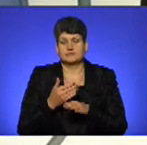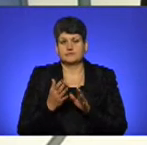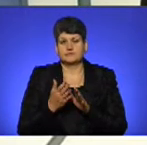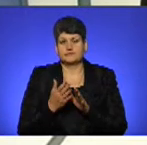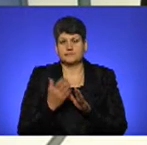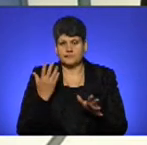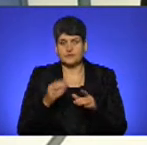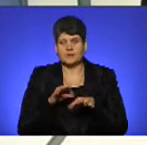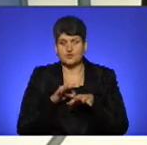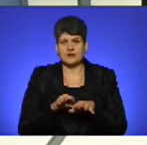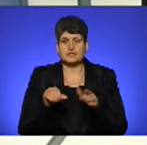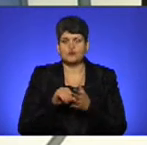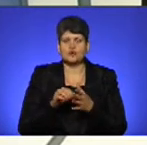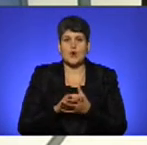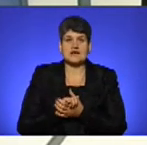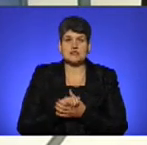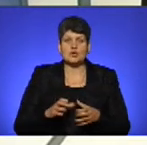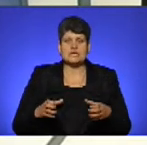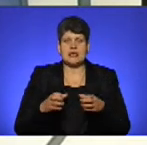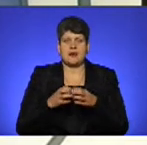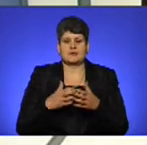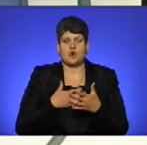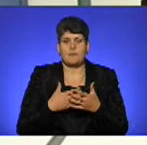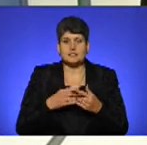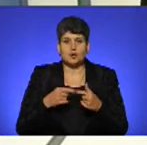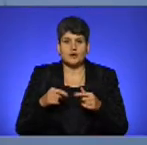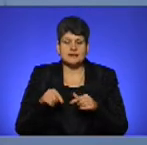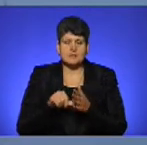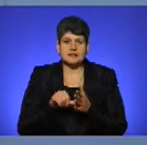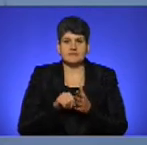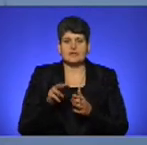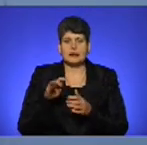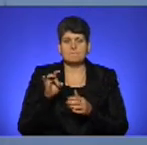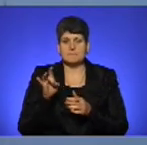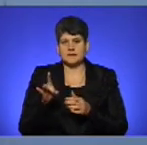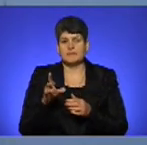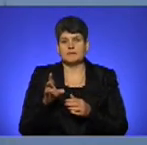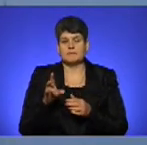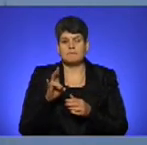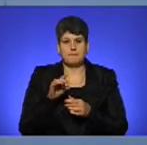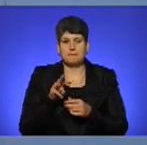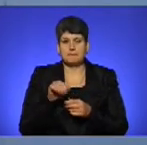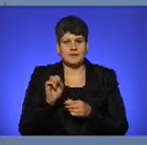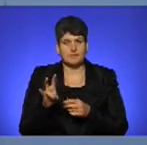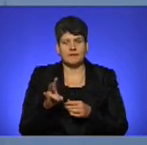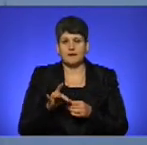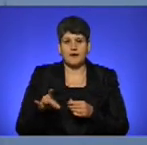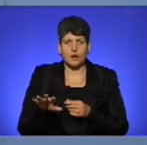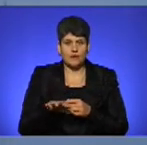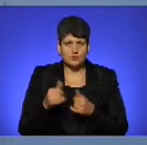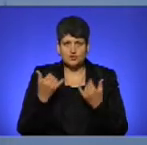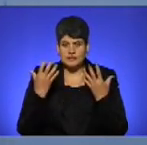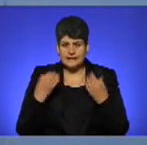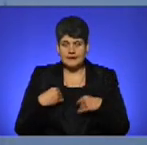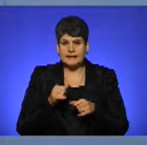участю асоціацій, громадських організацій, представників Мінрегіону. І на сьогоднішній день я не